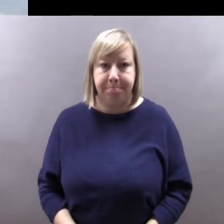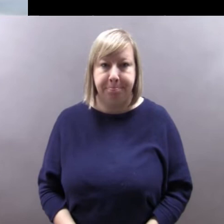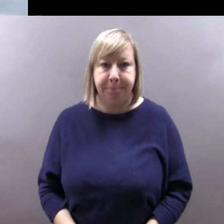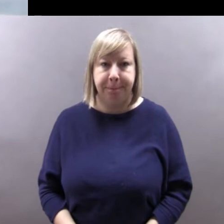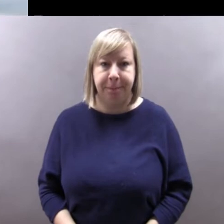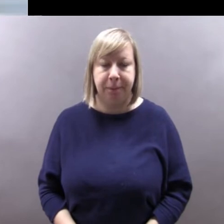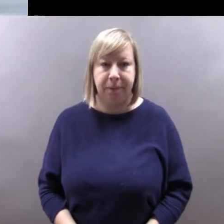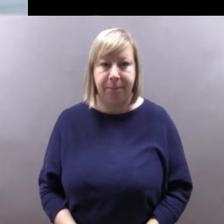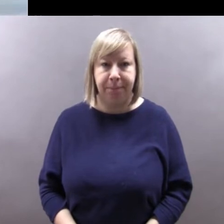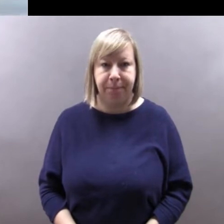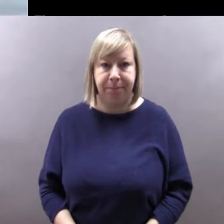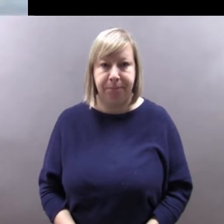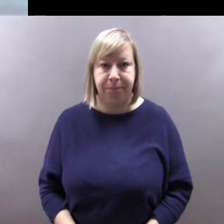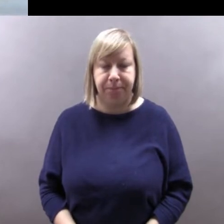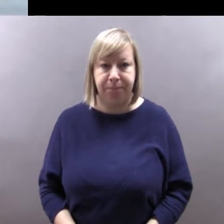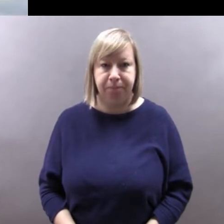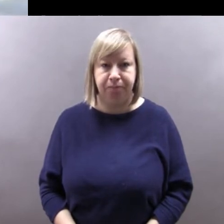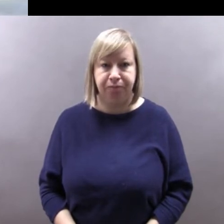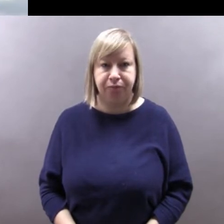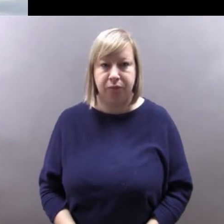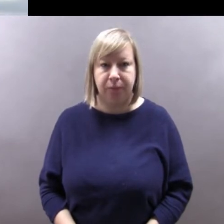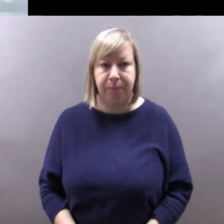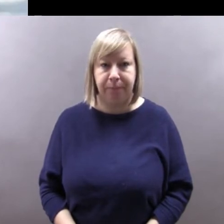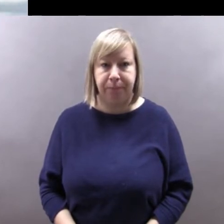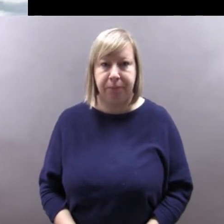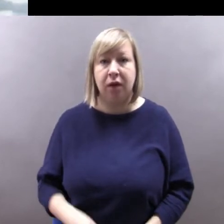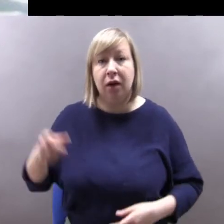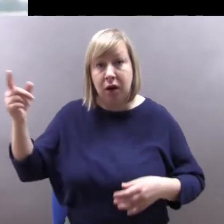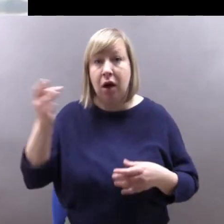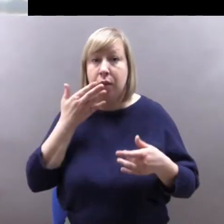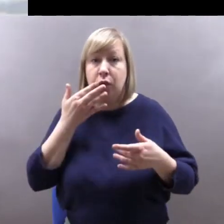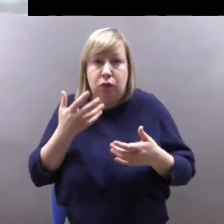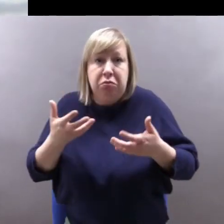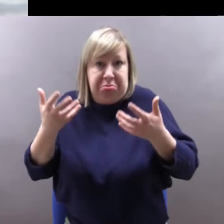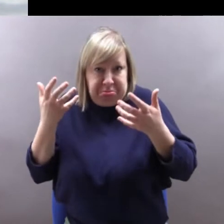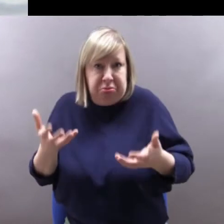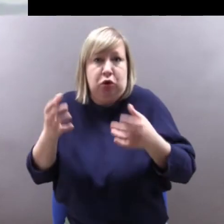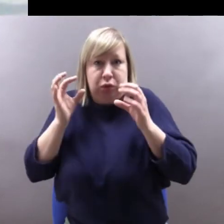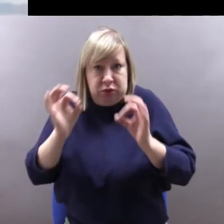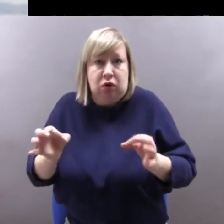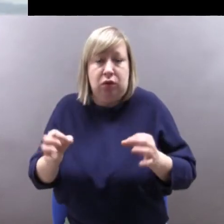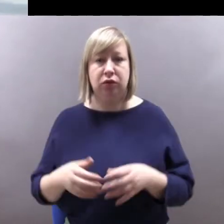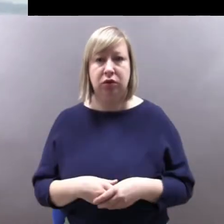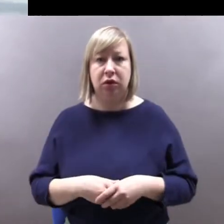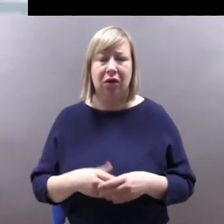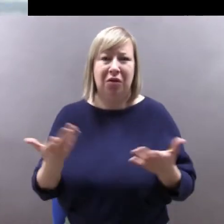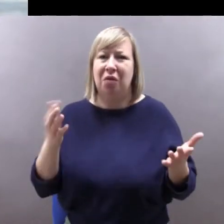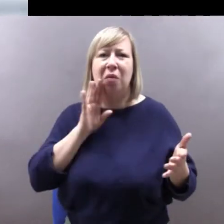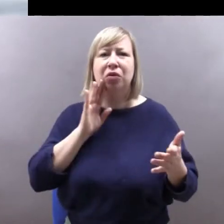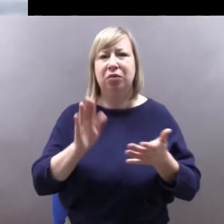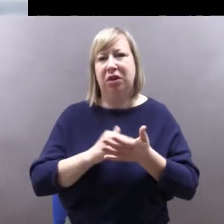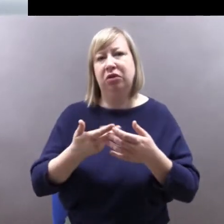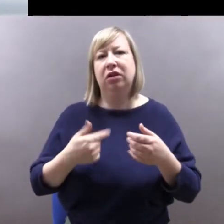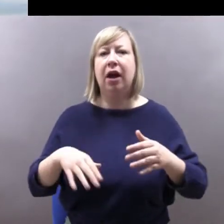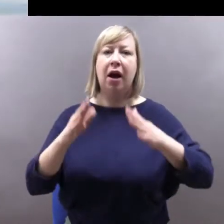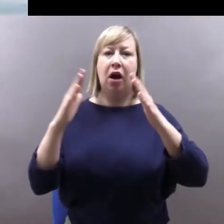sprawy i już. I to no, można by powiedzieć, no przecież chcieliśmy dobrze, tak? Chcieliśmy, żeby pan nie musiał wstawać z łóżka, bo